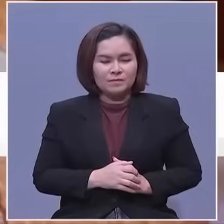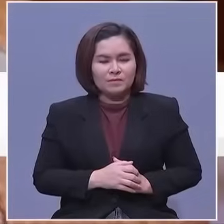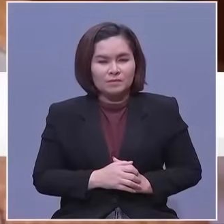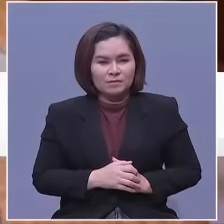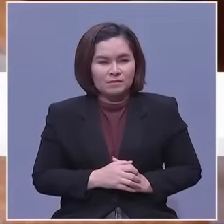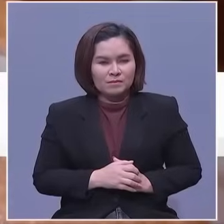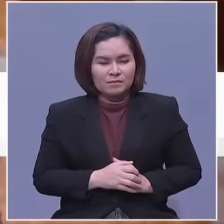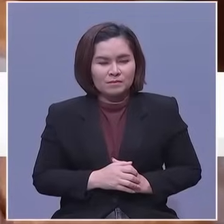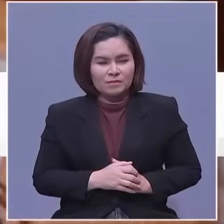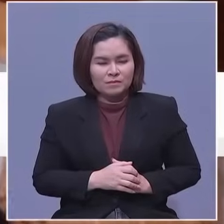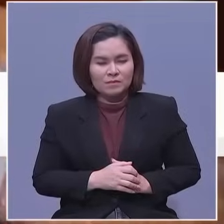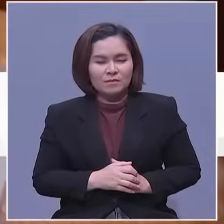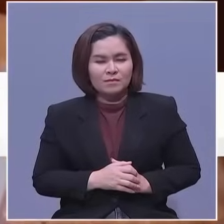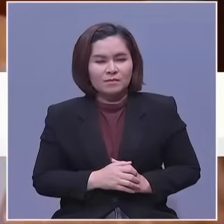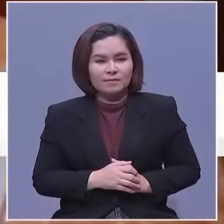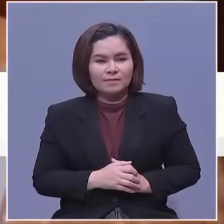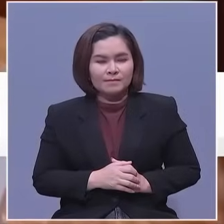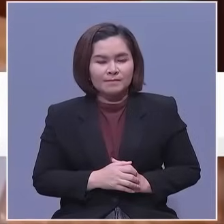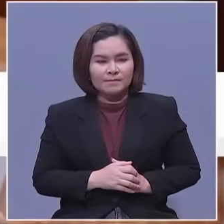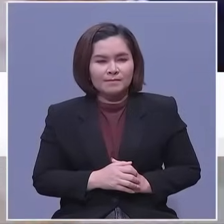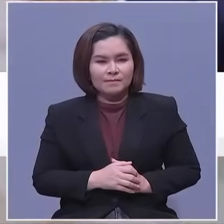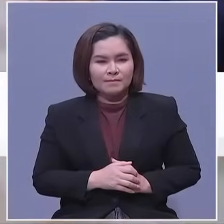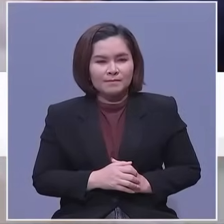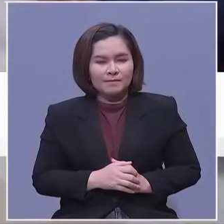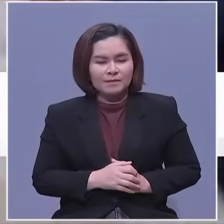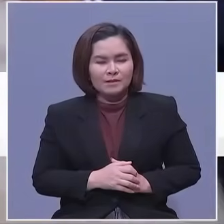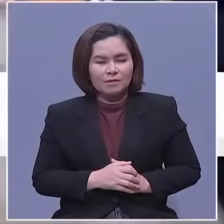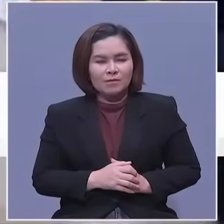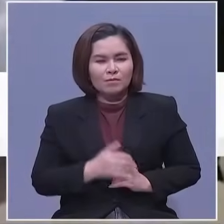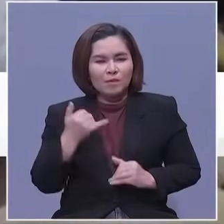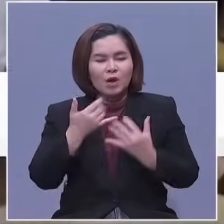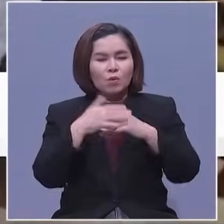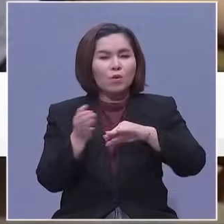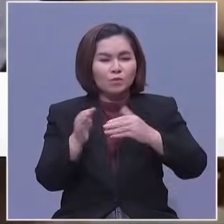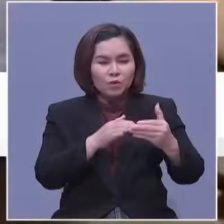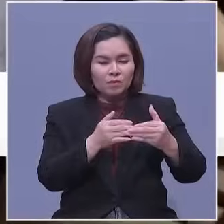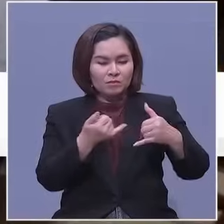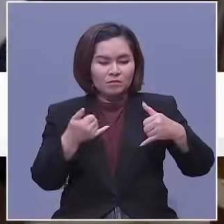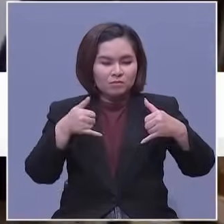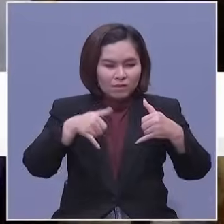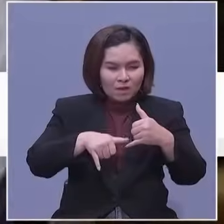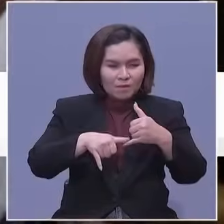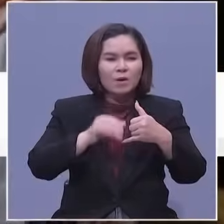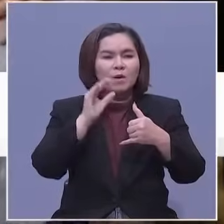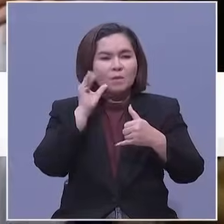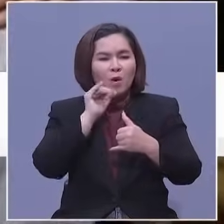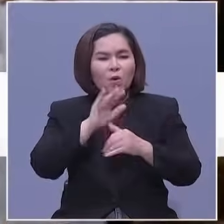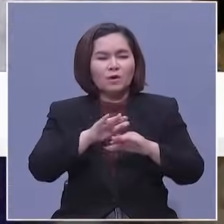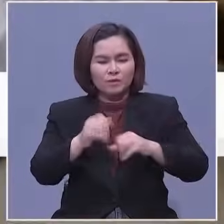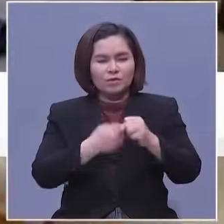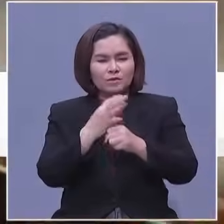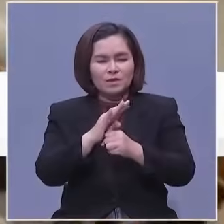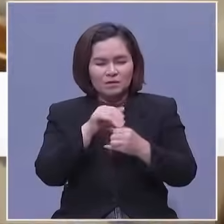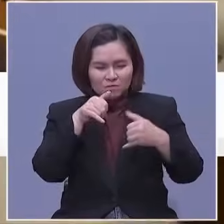จังหวะที่ก้มกราบเท้าคุณแม่ด้วยน้ำตาคลอเบ้าจังหวะที่เราให้ดูนี่จังหวะนี้ค่ะแล้วก้มกราบอยู่หลาย